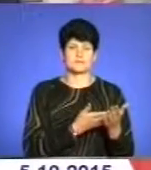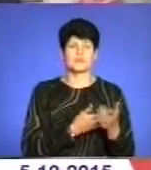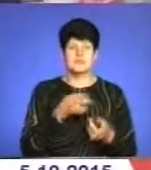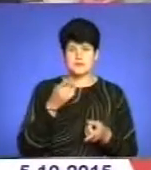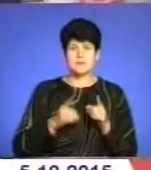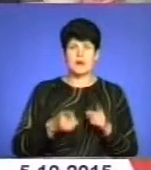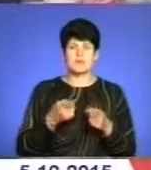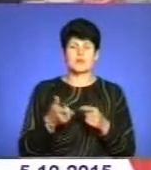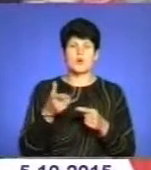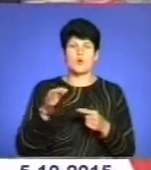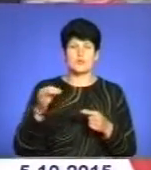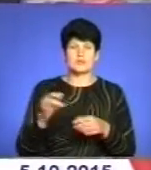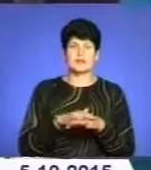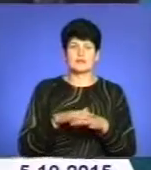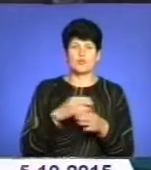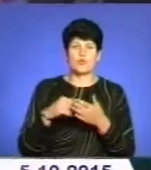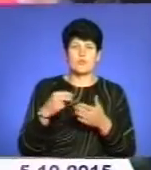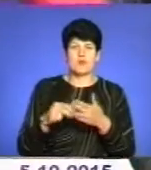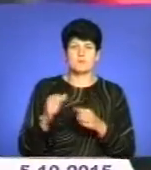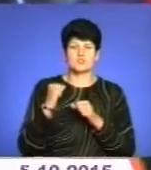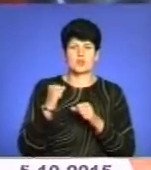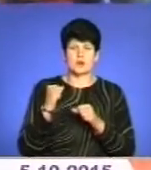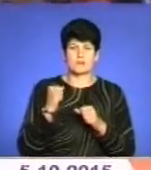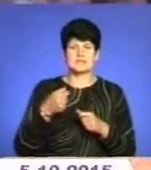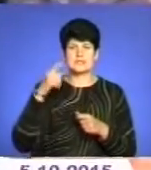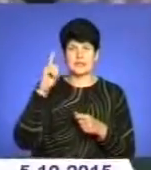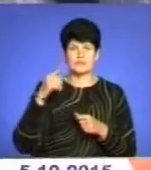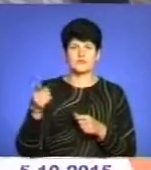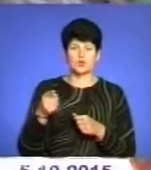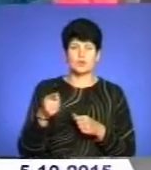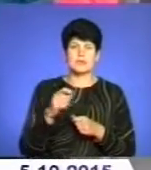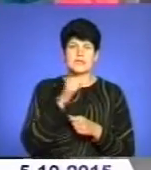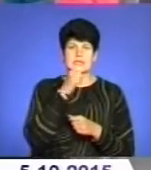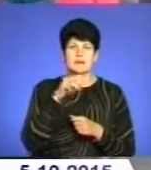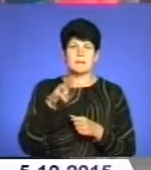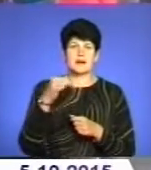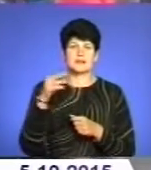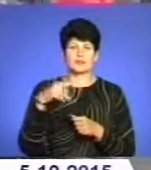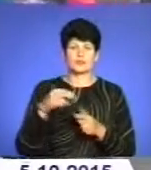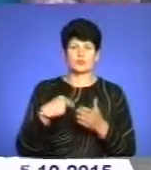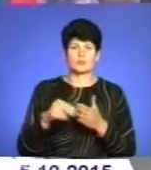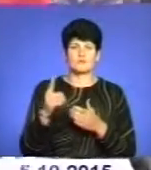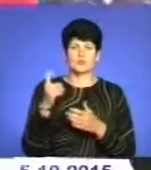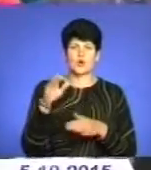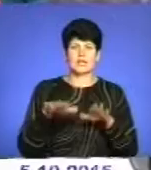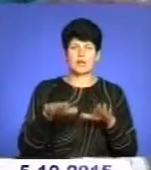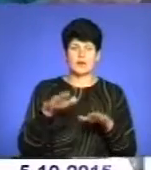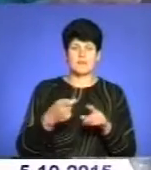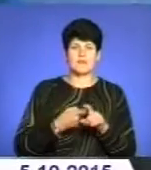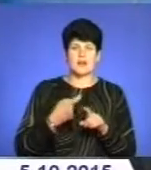справді, городину на ярмарку купують мішками. Знаний у Тернополі дід Майдан придбав майже 100 кілограмів картоплі та